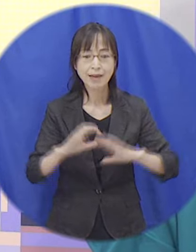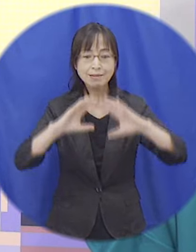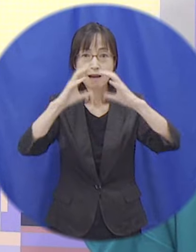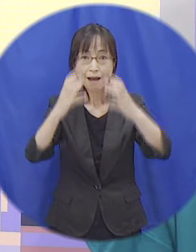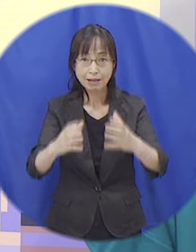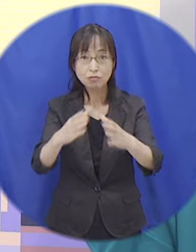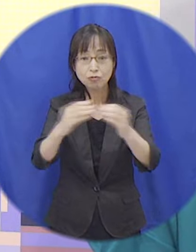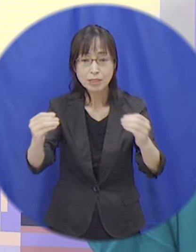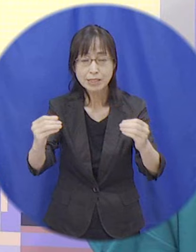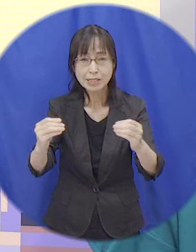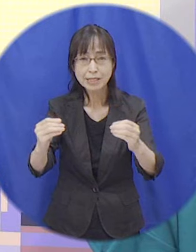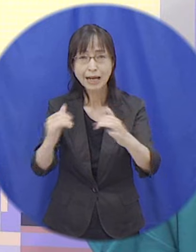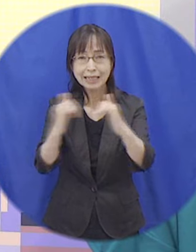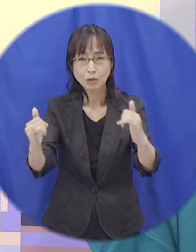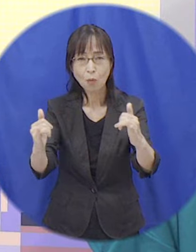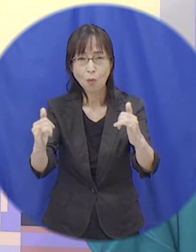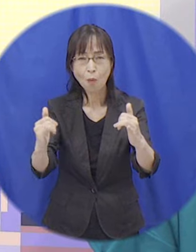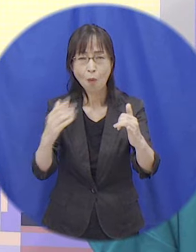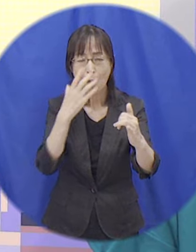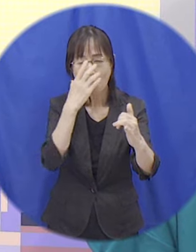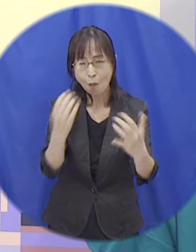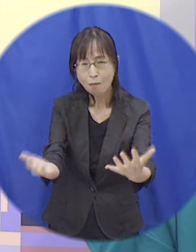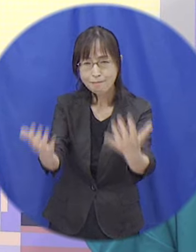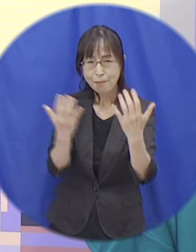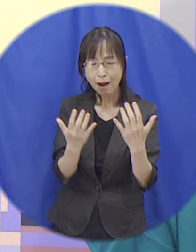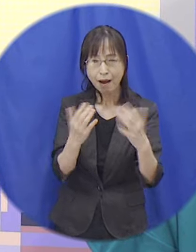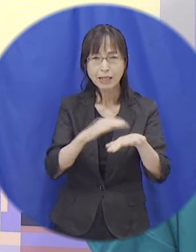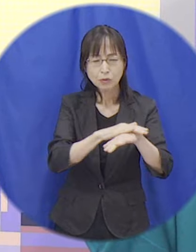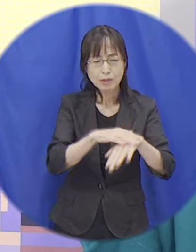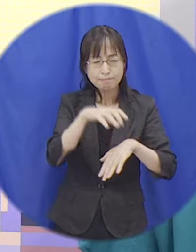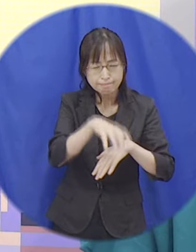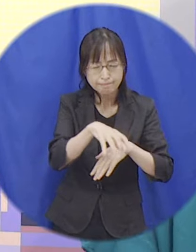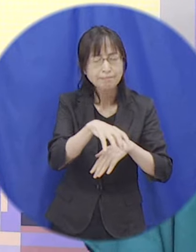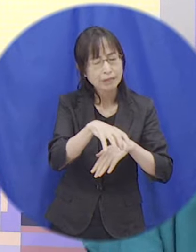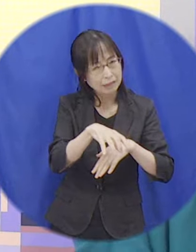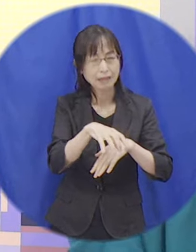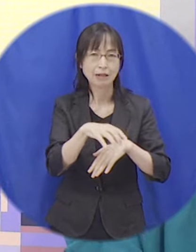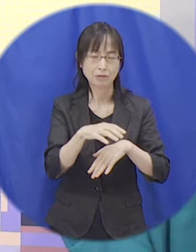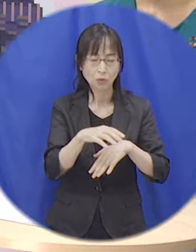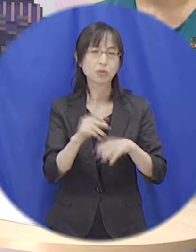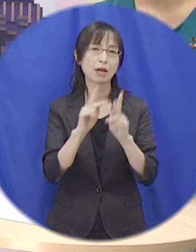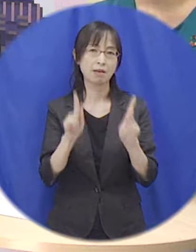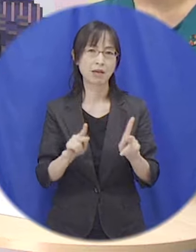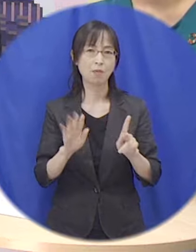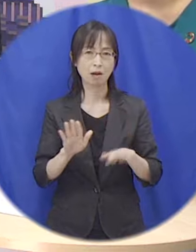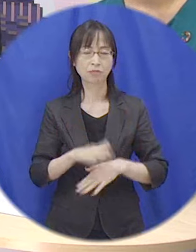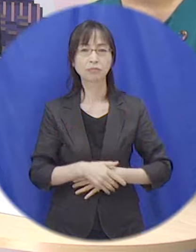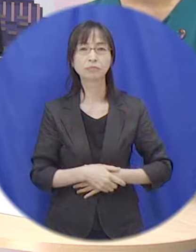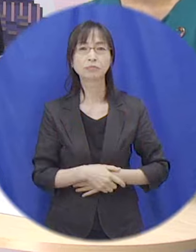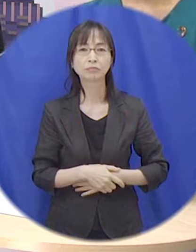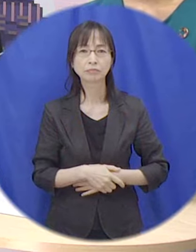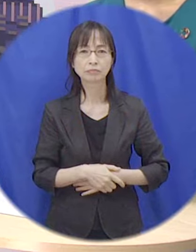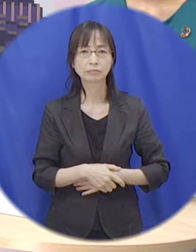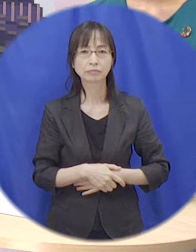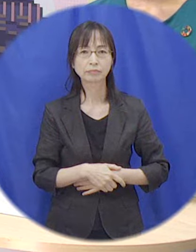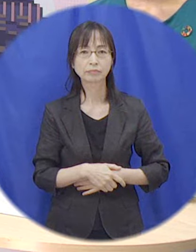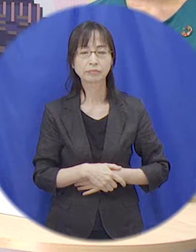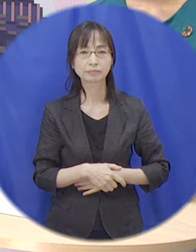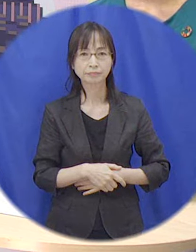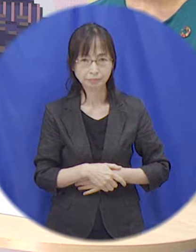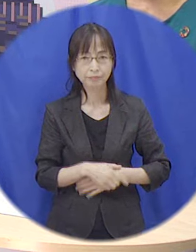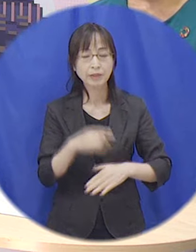中から人を引きつけるような拠点性が低いというような課題も抱えております。 はい、そうなんですね。さあ、続い